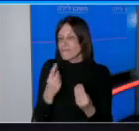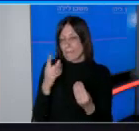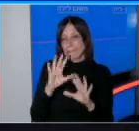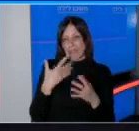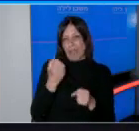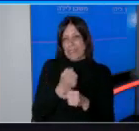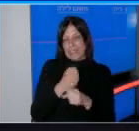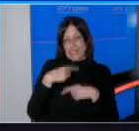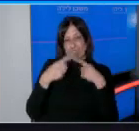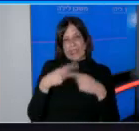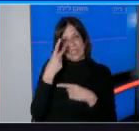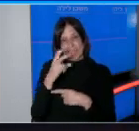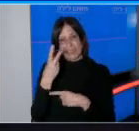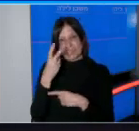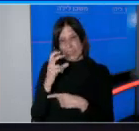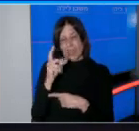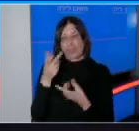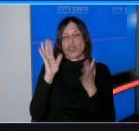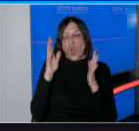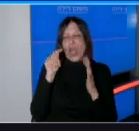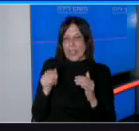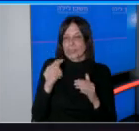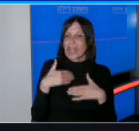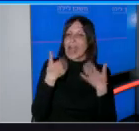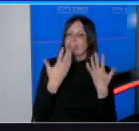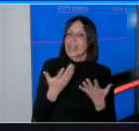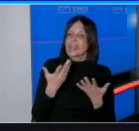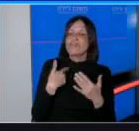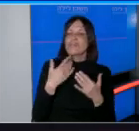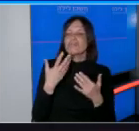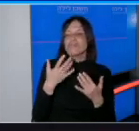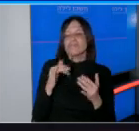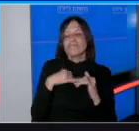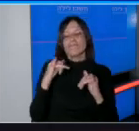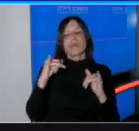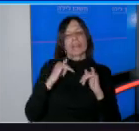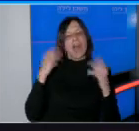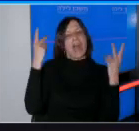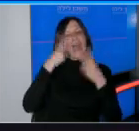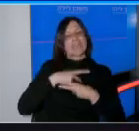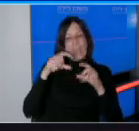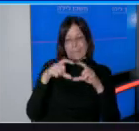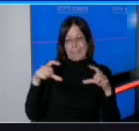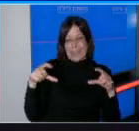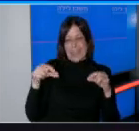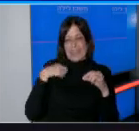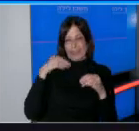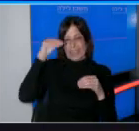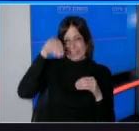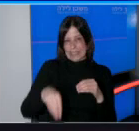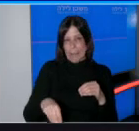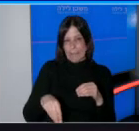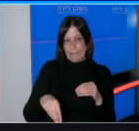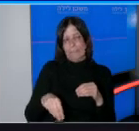במה שעשתה שנת 2020 הנוראית הזו, זה אולי לתת לנו במתנה את ההבנה של הפתק הזה שאנחנו שמות ושמים בסוף